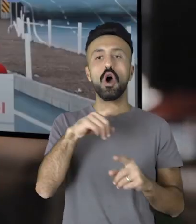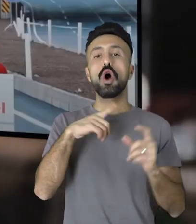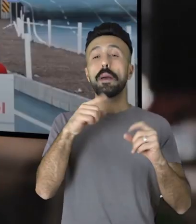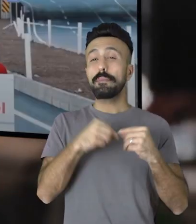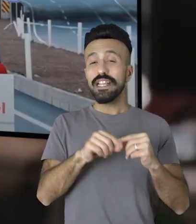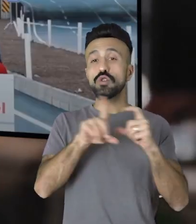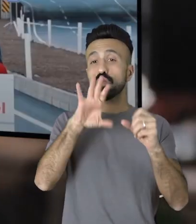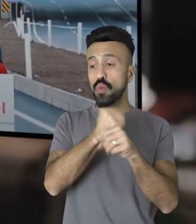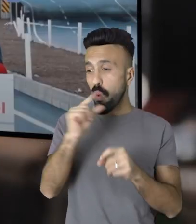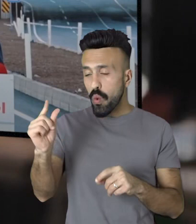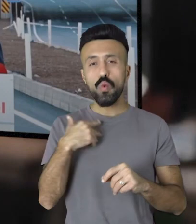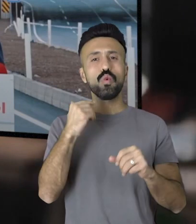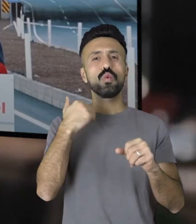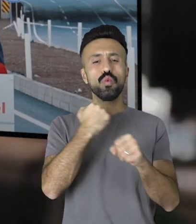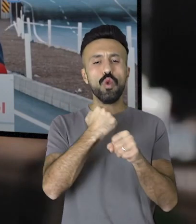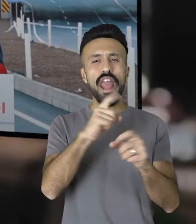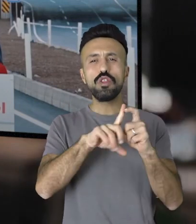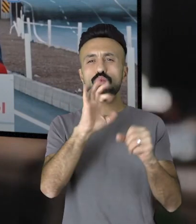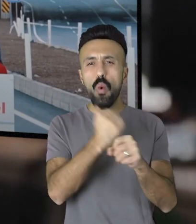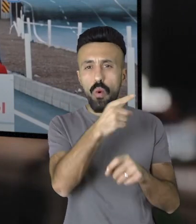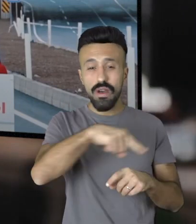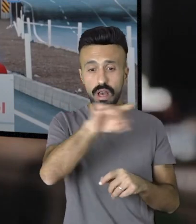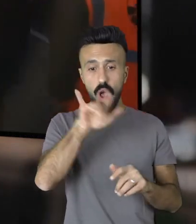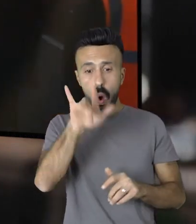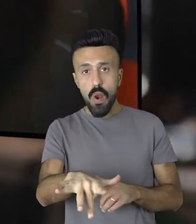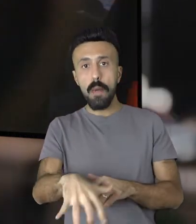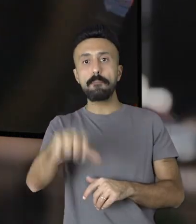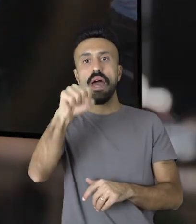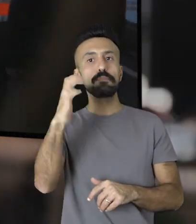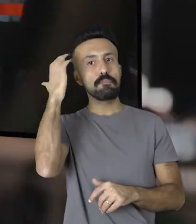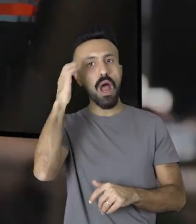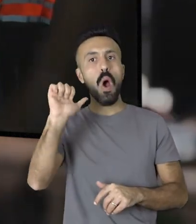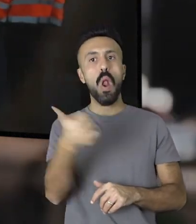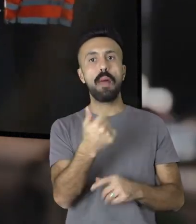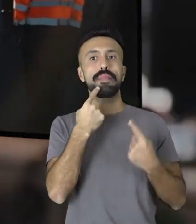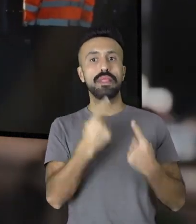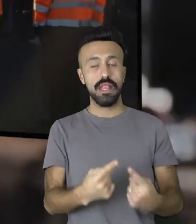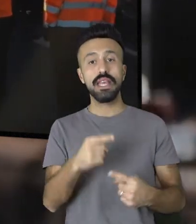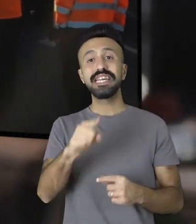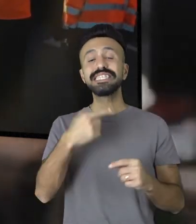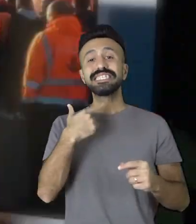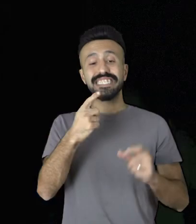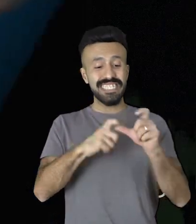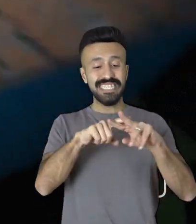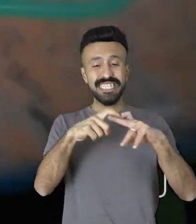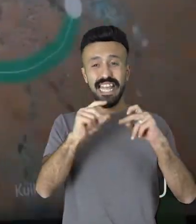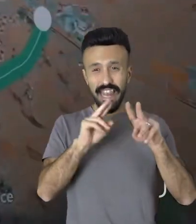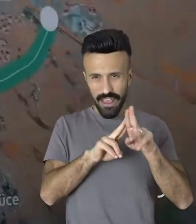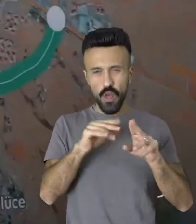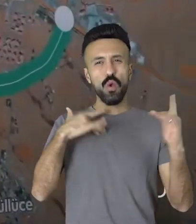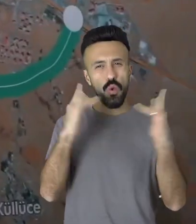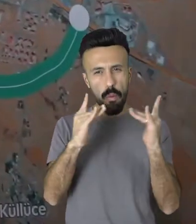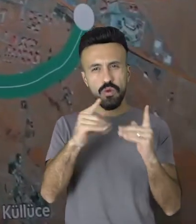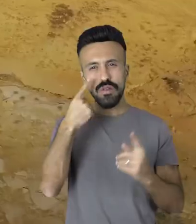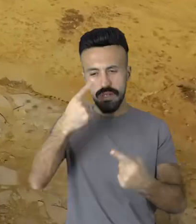Bitlis'in doğuyu, güneydoğu ve Akdeniz bölgelerine bağlayan son derece önemli bir konumda yer aldığını belirten Kara İsmailoğlu, Sarık Köprüsü